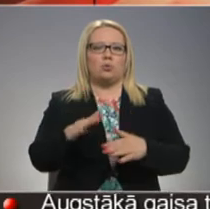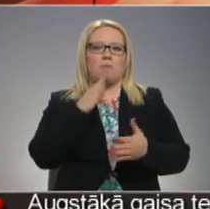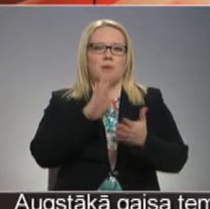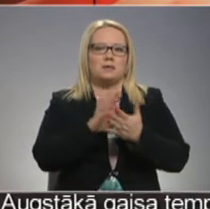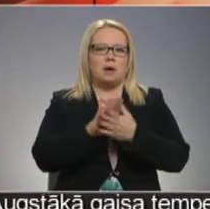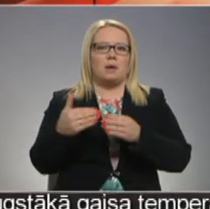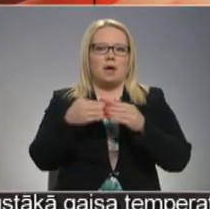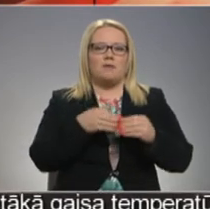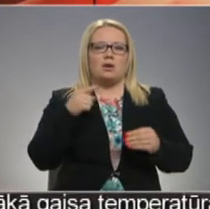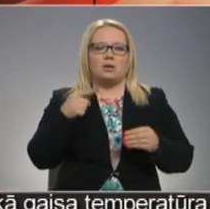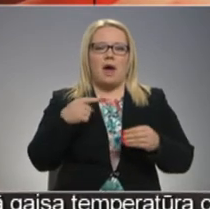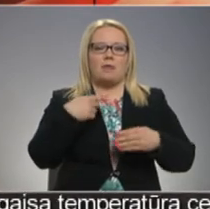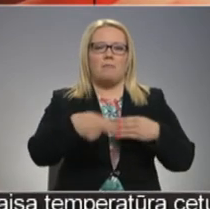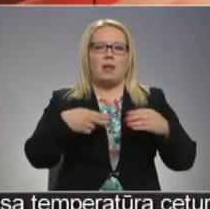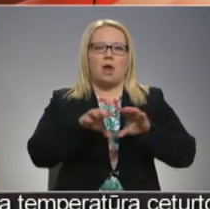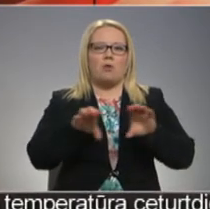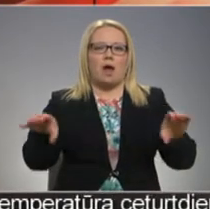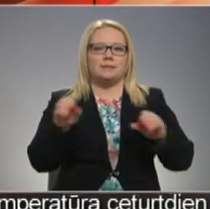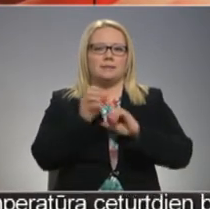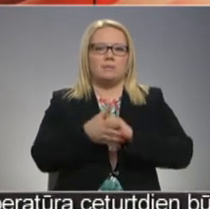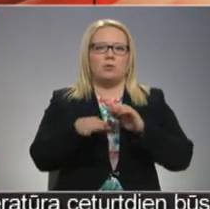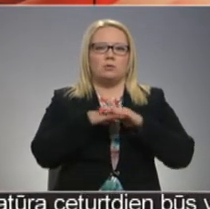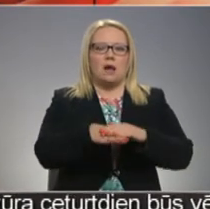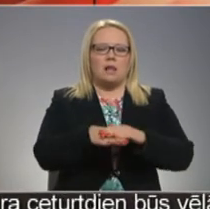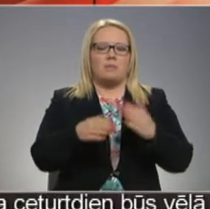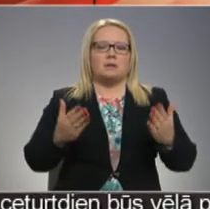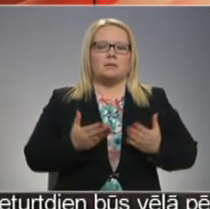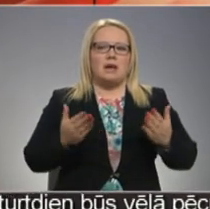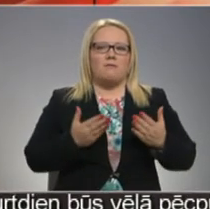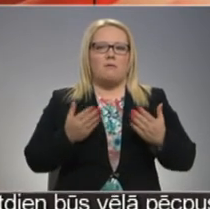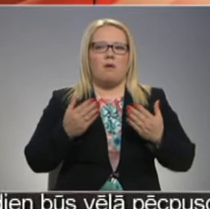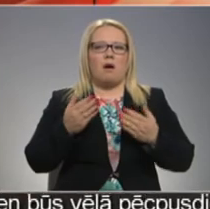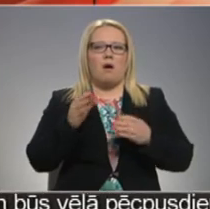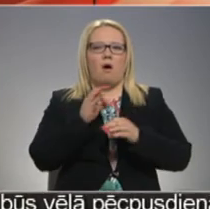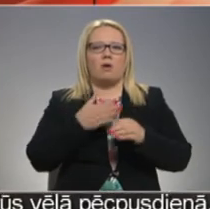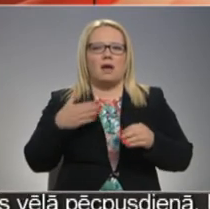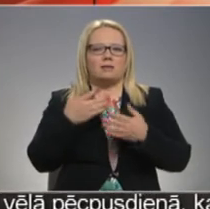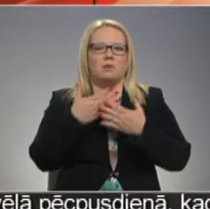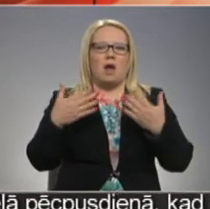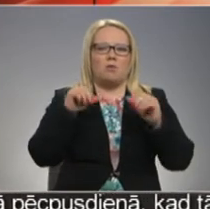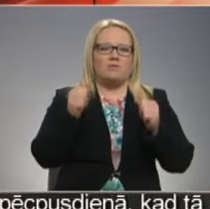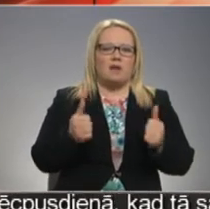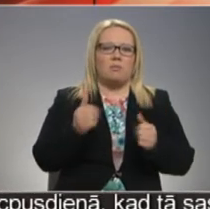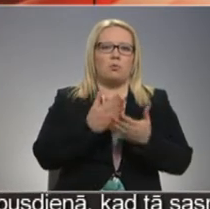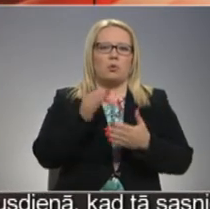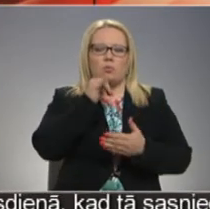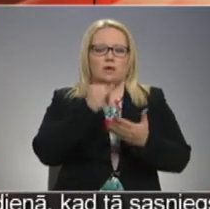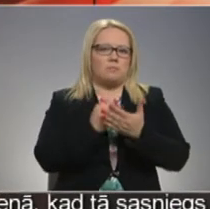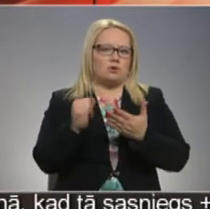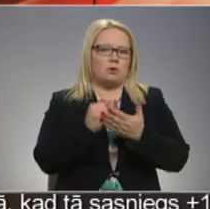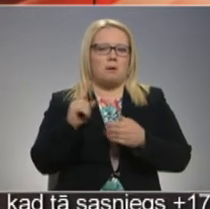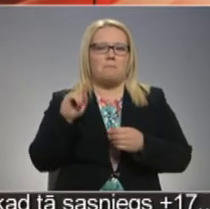piesārņojuma, jāievieš tāda meliorācijas sistēma, kuru saglabātos dzīvo organismu daudzveidību un notiktu ūdens pašatīrīšanās. Pirmos